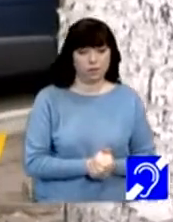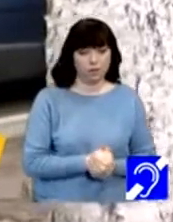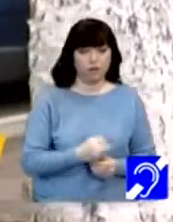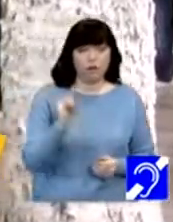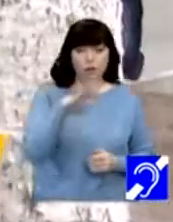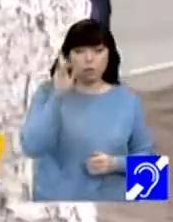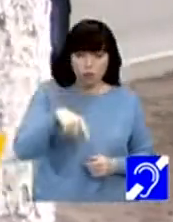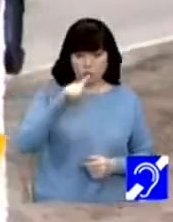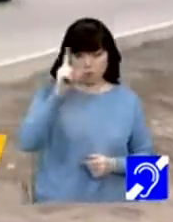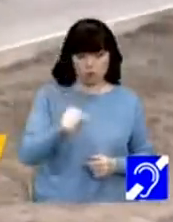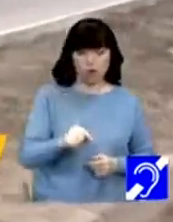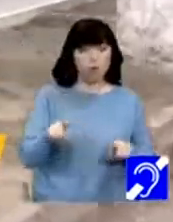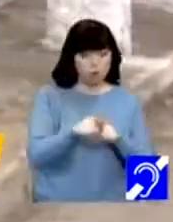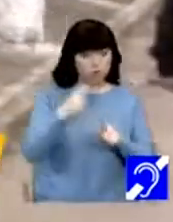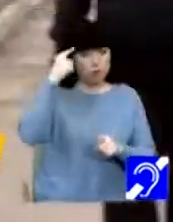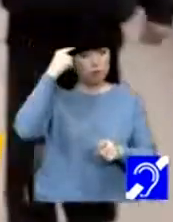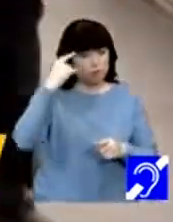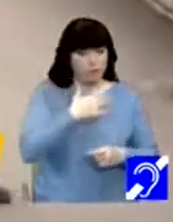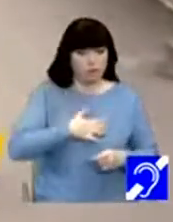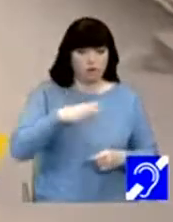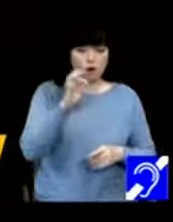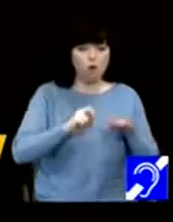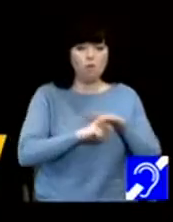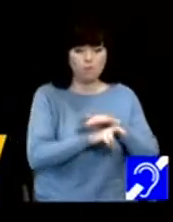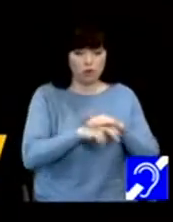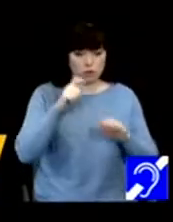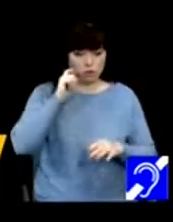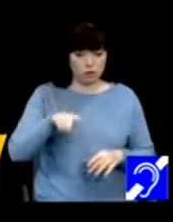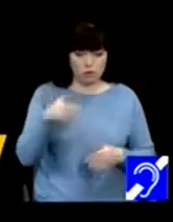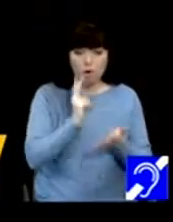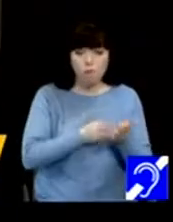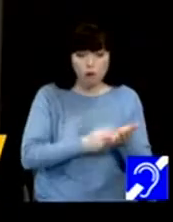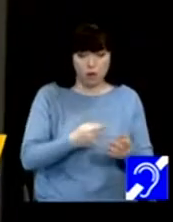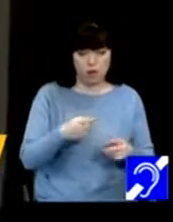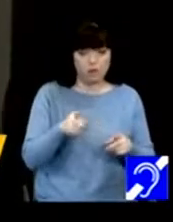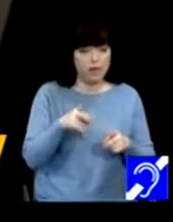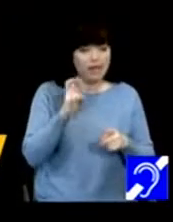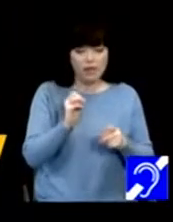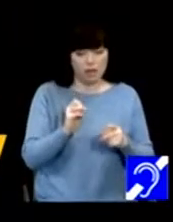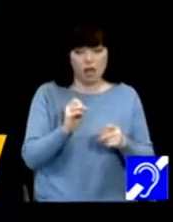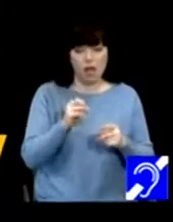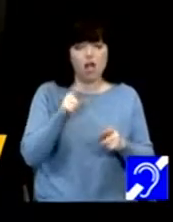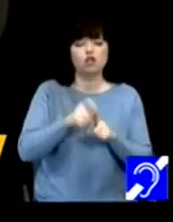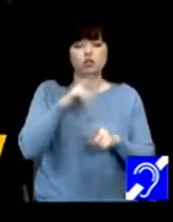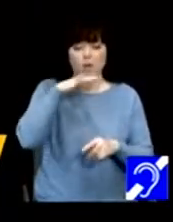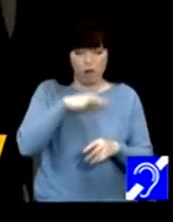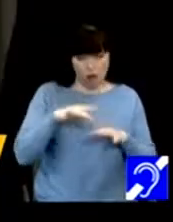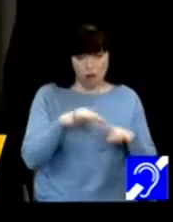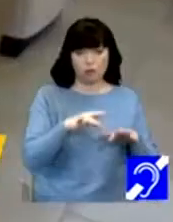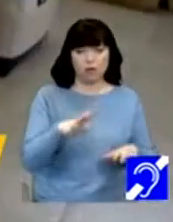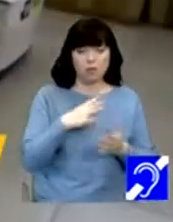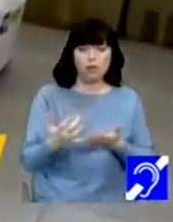Și italienii sunt cu gândul la refugiații din Ucraina, o demonstrează prin fapte, nu doar vorbe. Bunurile au fost colectate